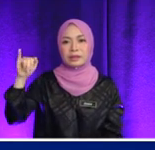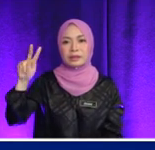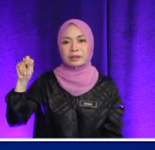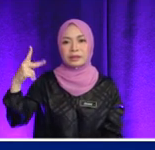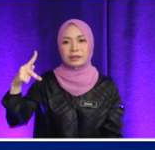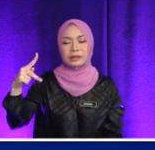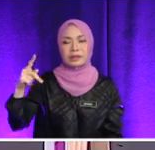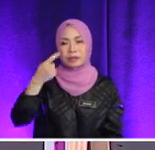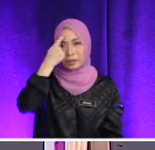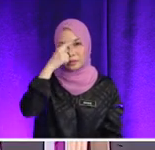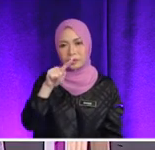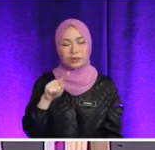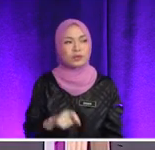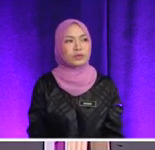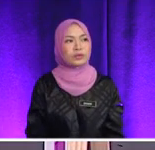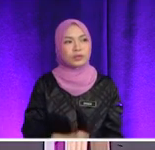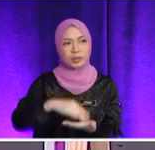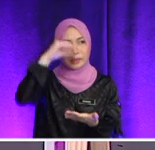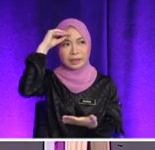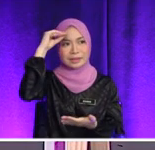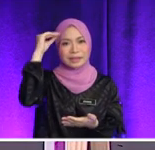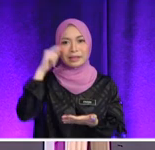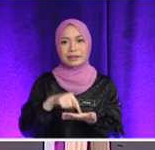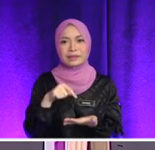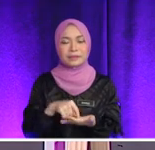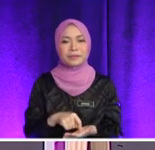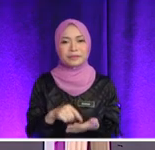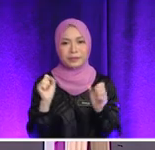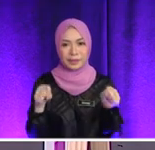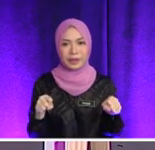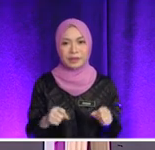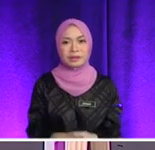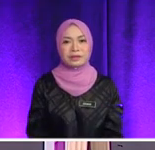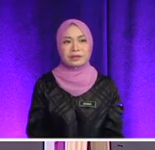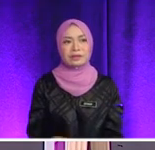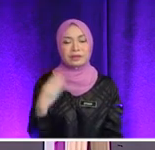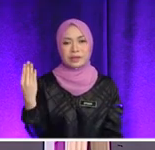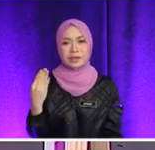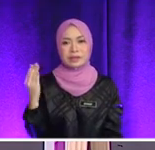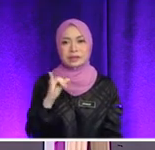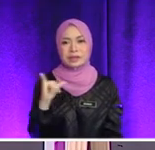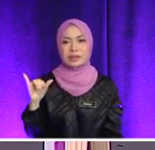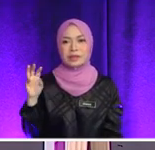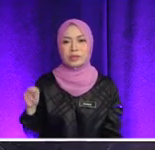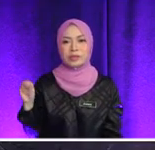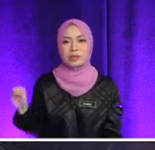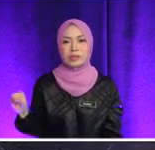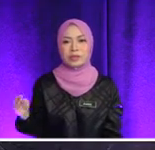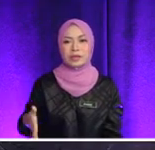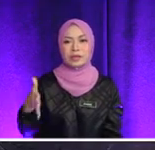untuk sesi pdpc murid kini menghasilkan hasil karya seperti yang kita lihat dalam video ini Oke